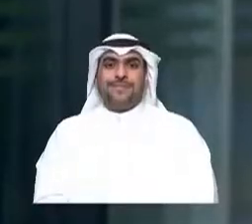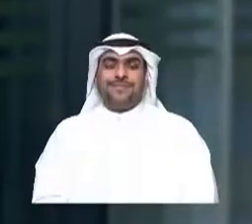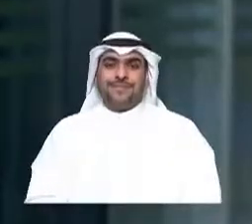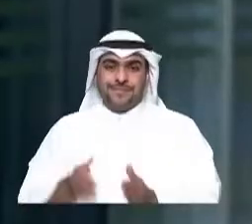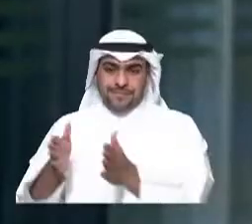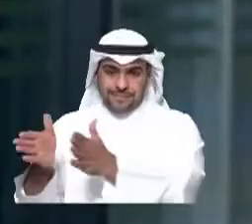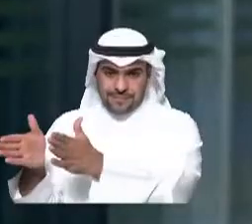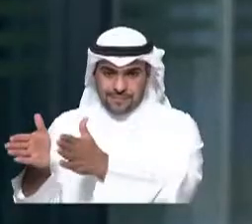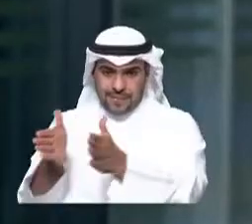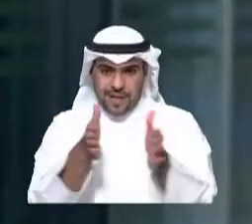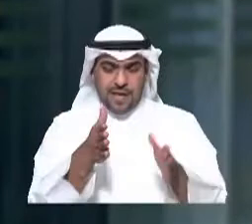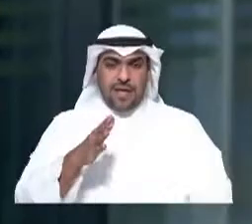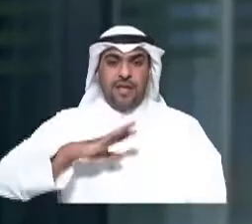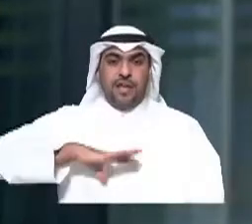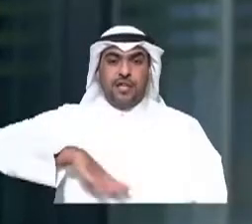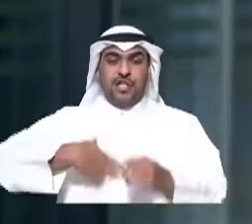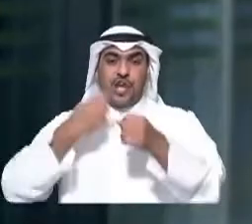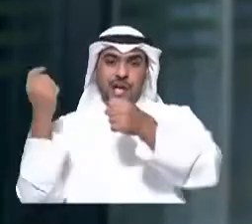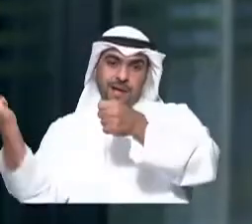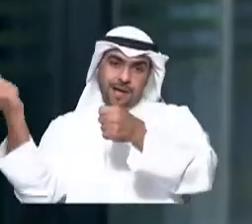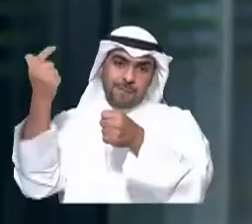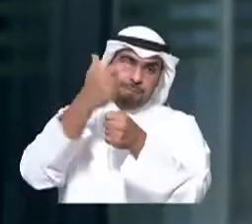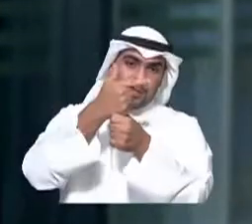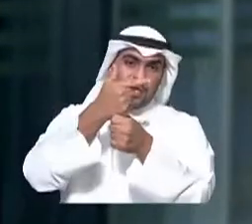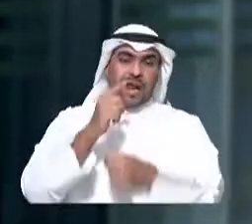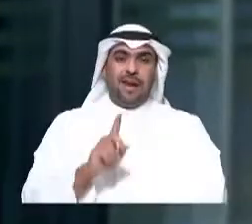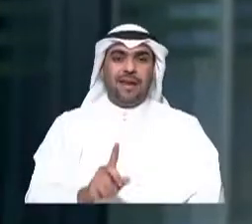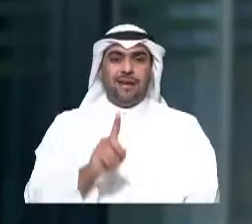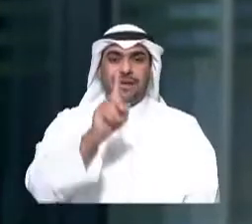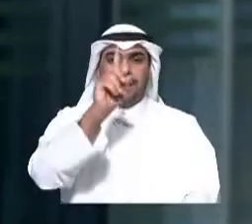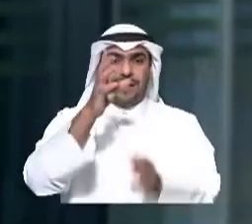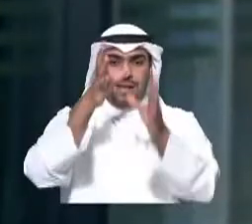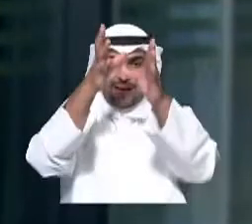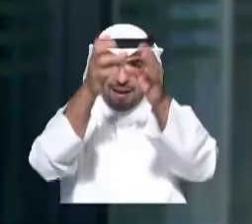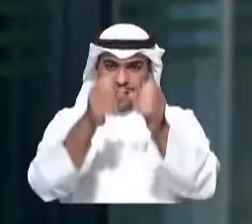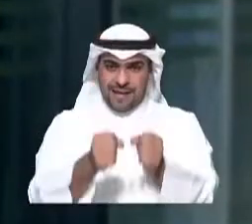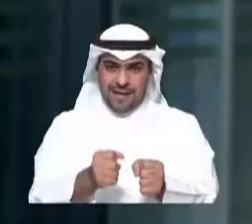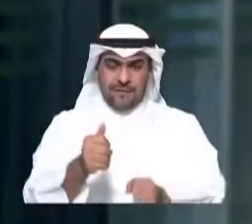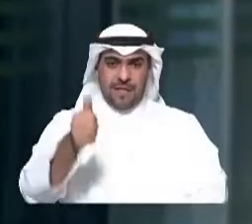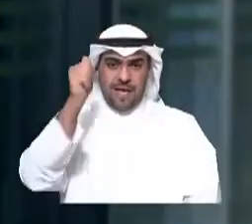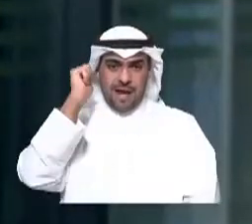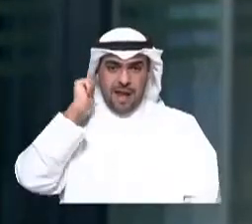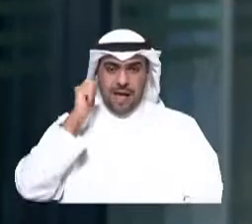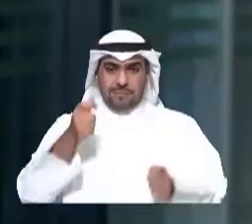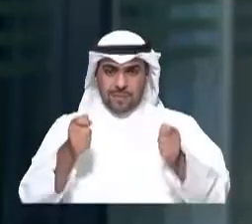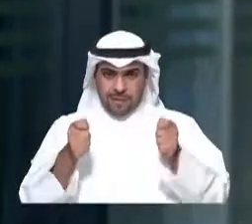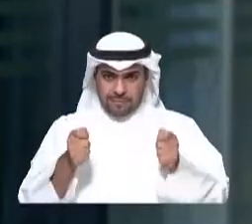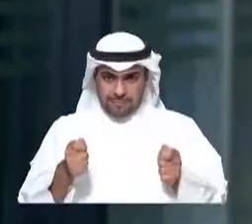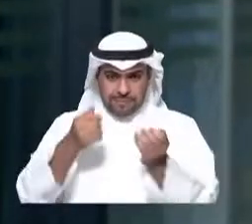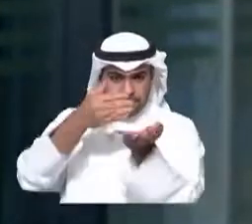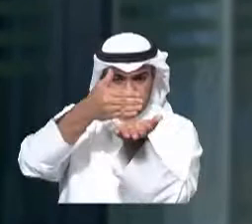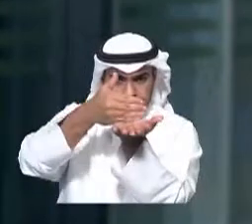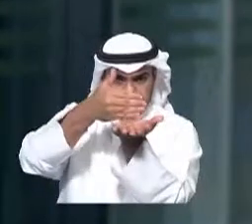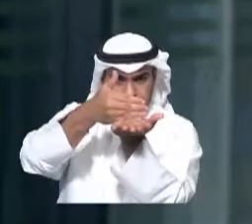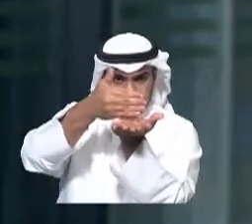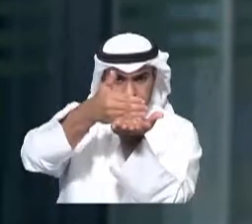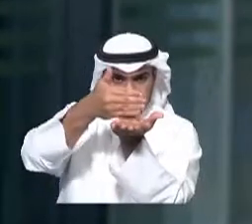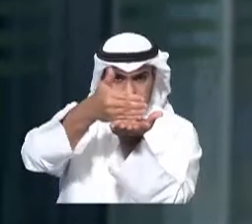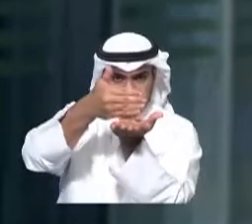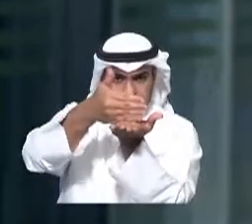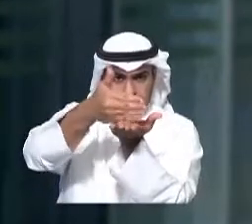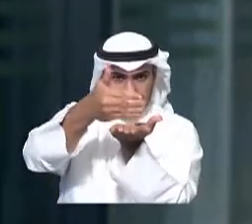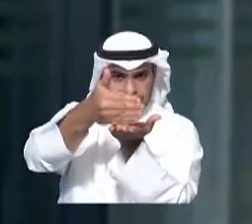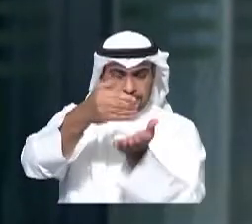كلمة ممثل حضرة صاحب السمو أمير البلاد الشيخ نواف الأحمد الجابر الصباح حفظه الله ورعاه، سمو ولي